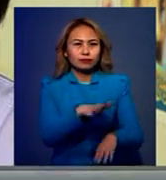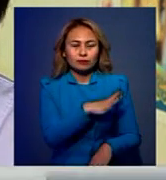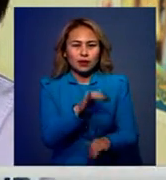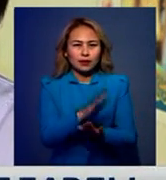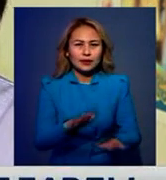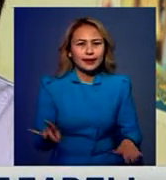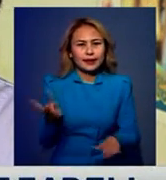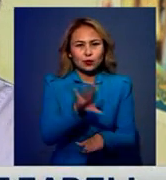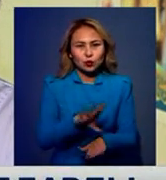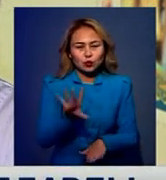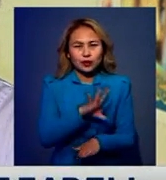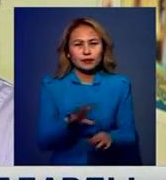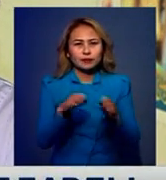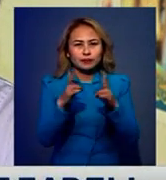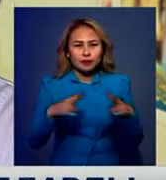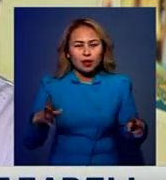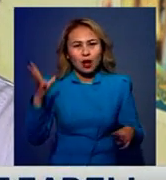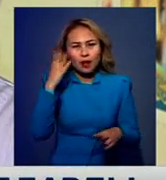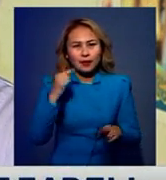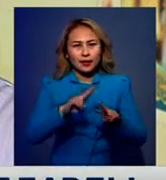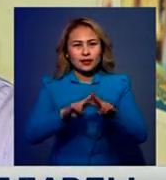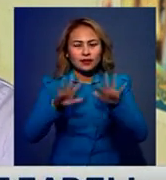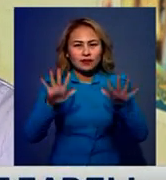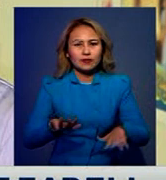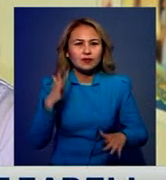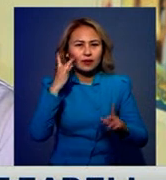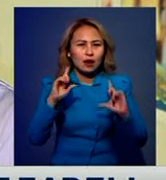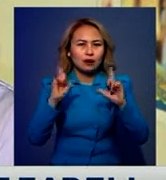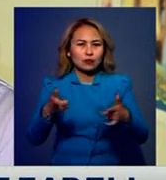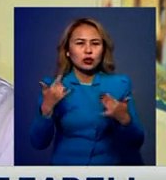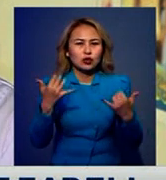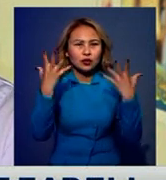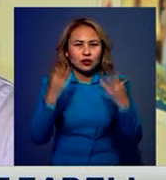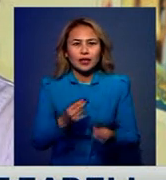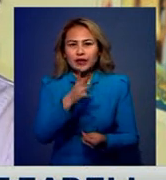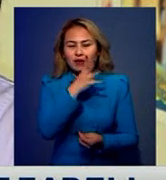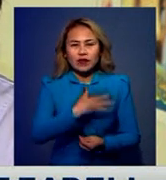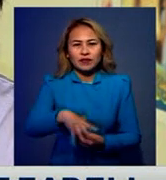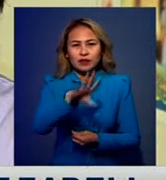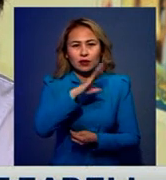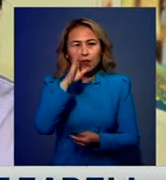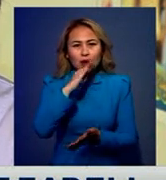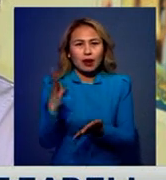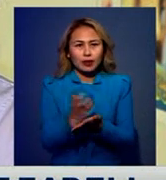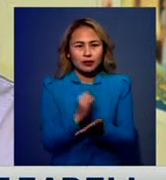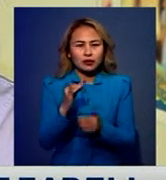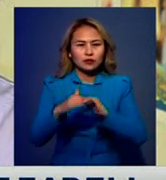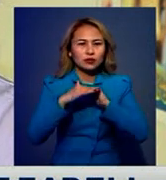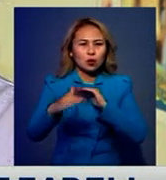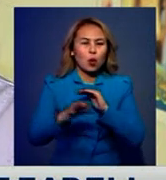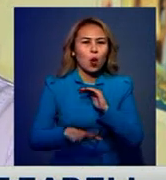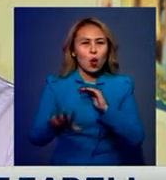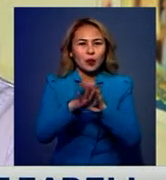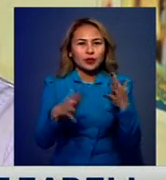балаларымыз республикалық мекемелерге Алматы, Астана қаласына жолданып отыратын. Қазіргі таңда оның бәрі қол жетімді, жергілікті осы